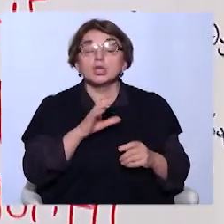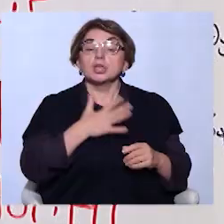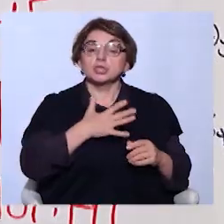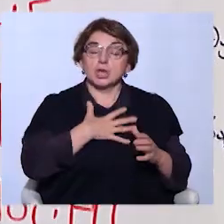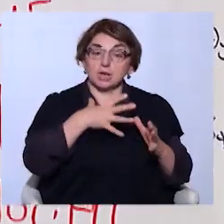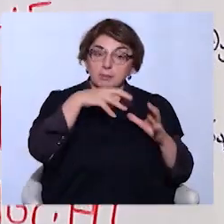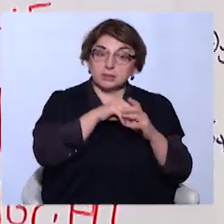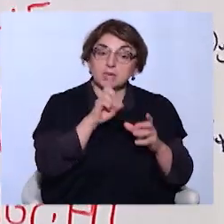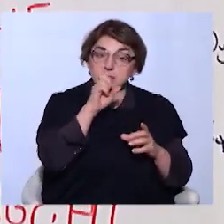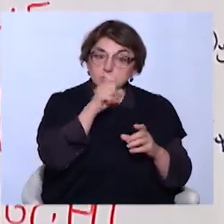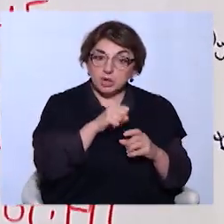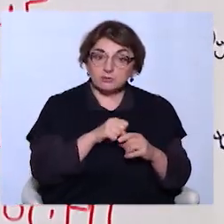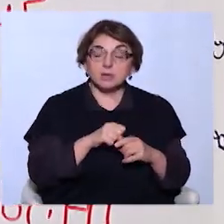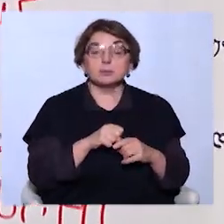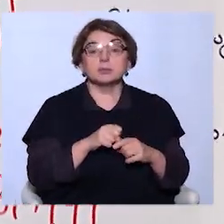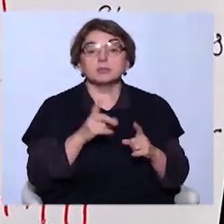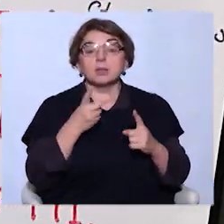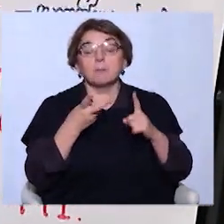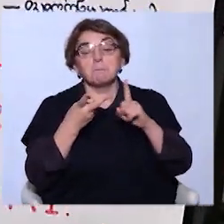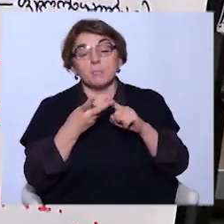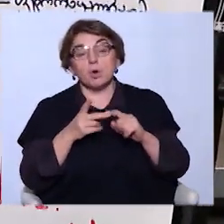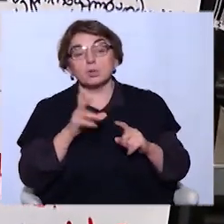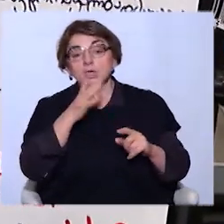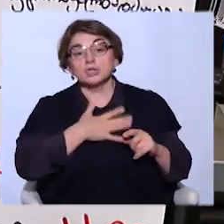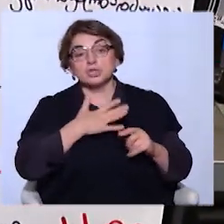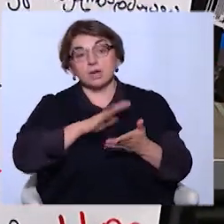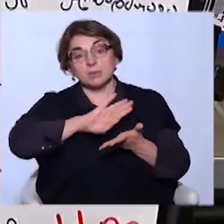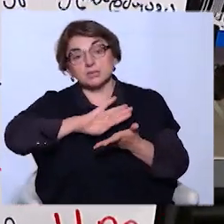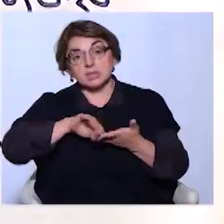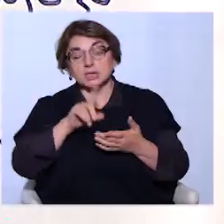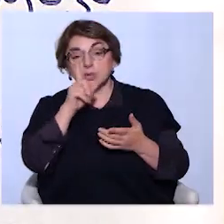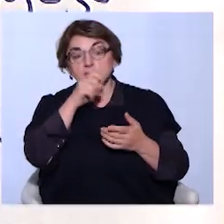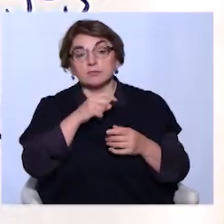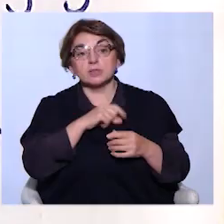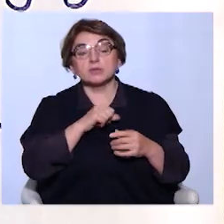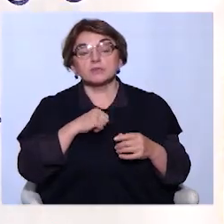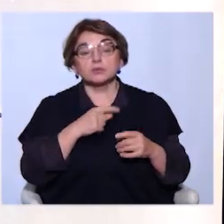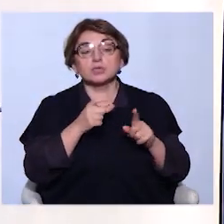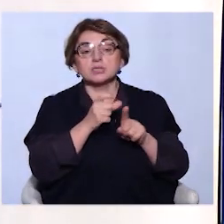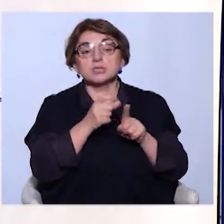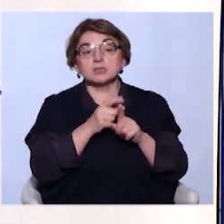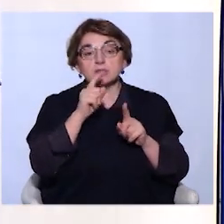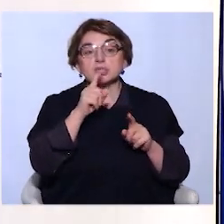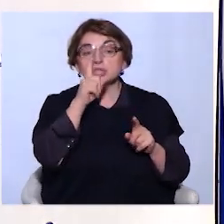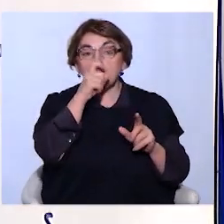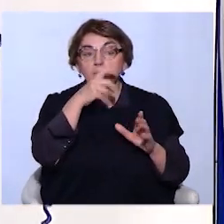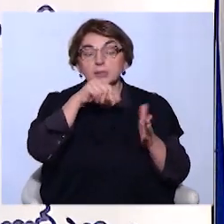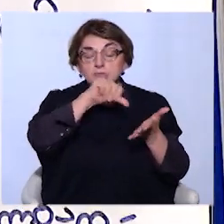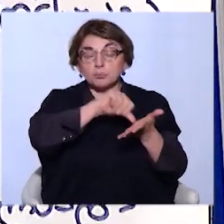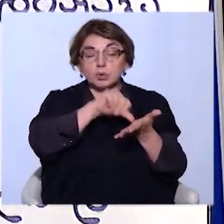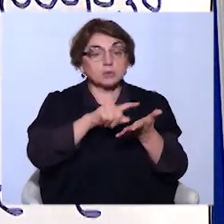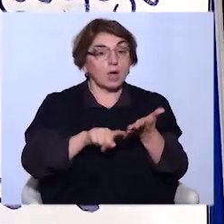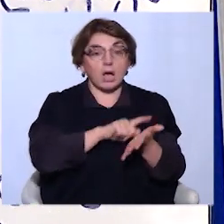ჟანგბადიანი მჟავები და უჟანგბადო მჟავები. ჟანგბადიანი მჟავებია, თვითონ სიტყვაც გვეუბნება ჟანგბადის